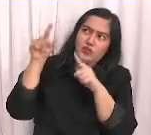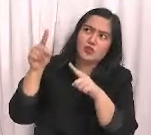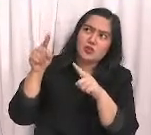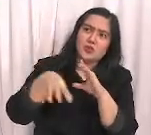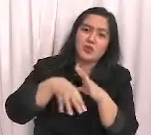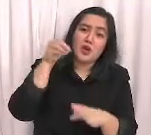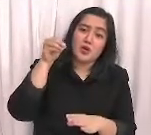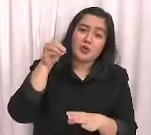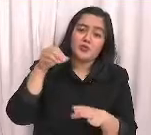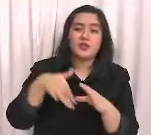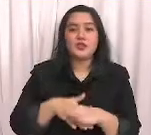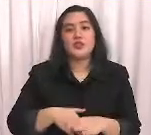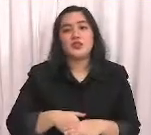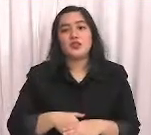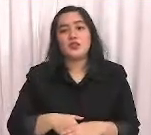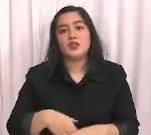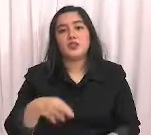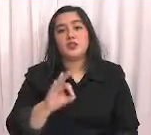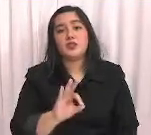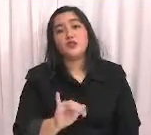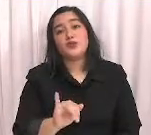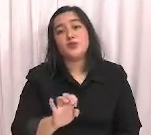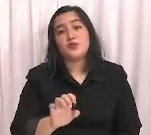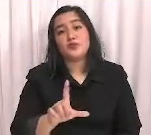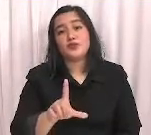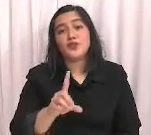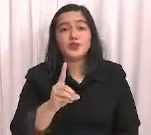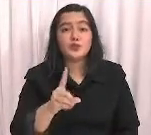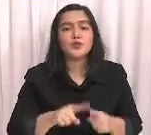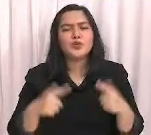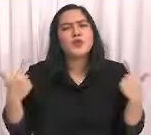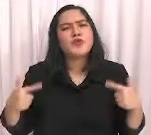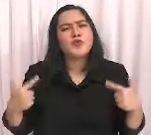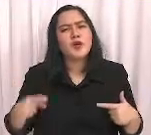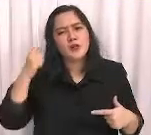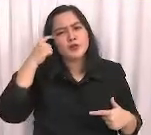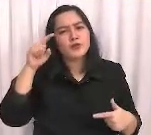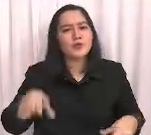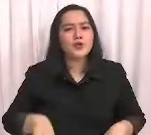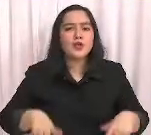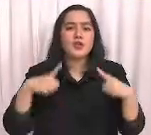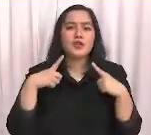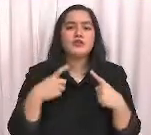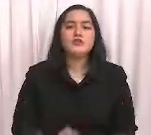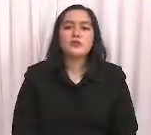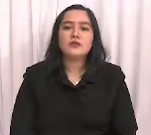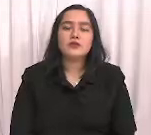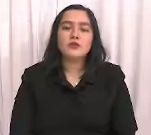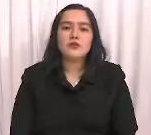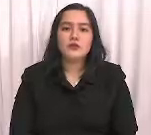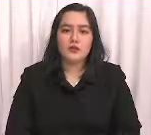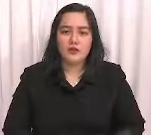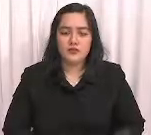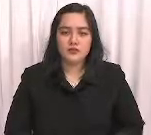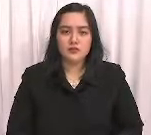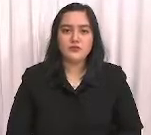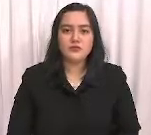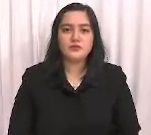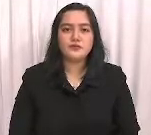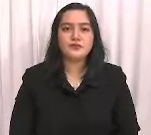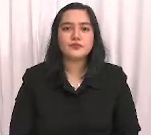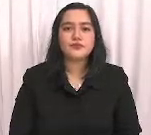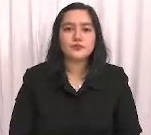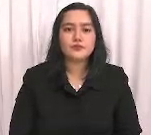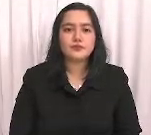panahon ngayon. Yung idea lamang po, mga kapatid, ang kinukuha po natin. Ano po? So, in other words, eto ngayon, hindi na